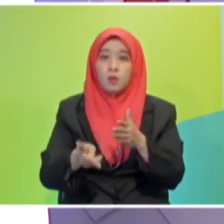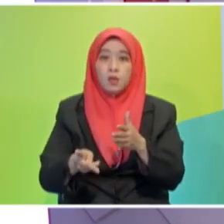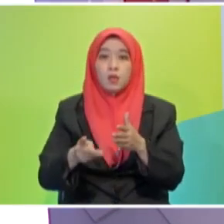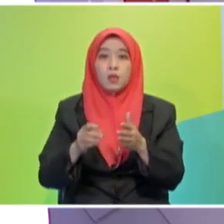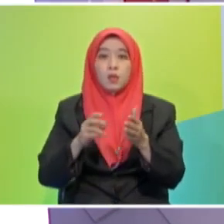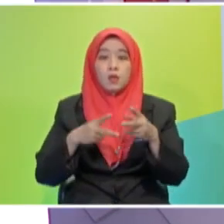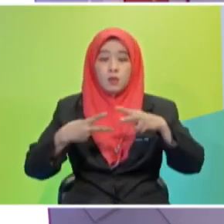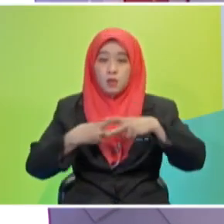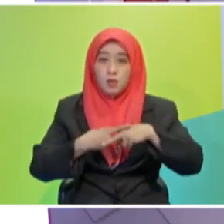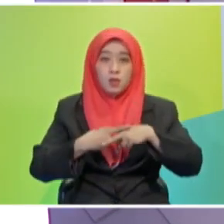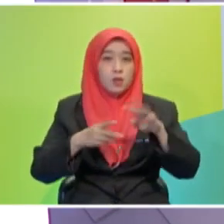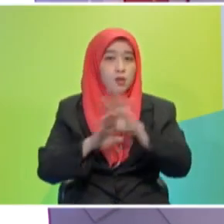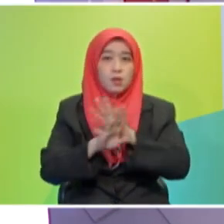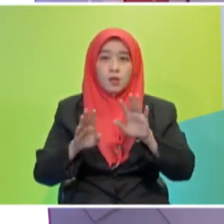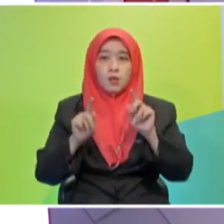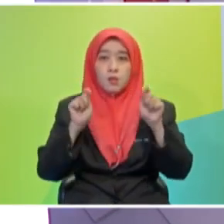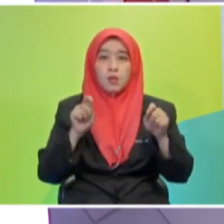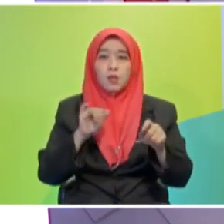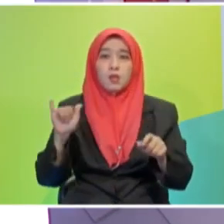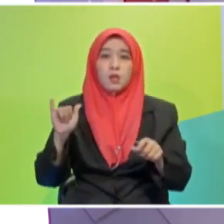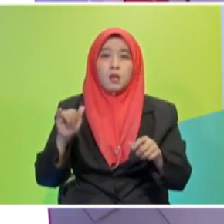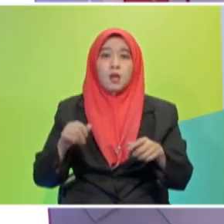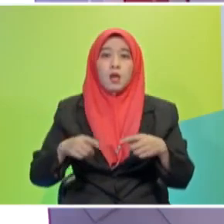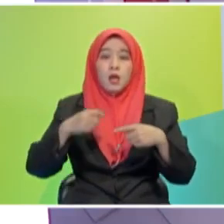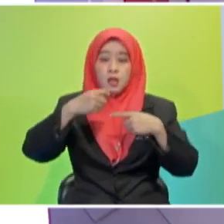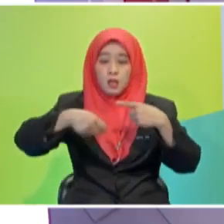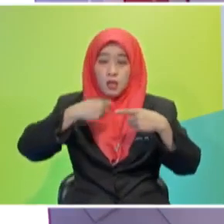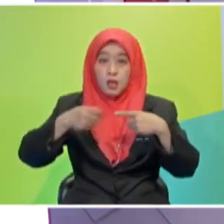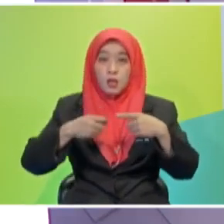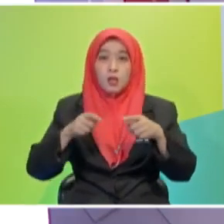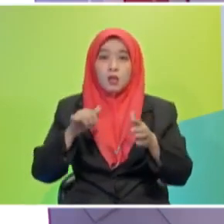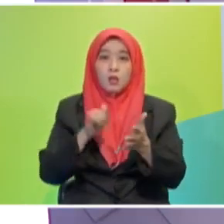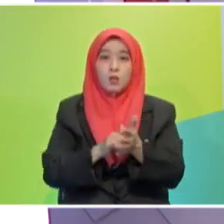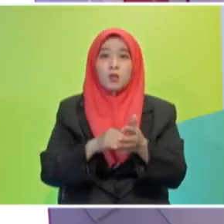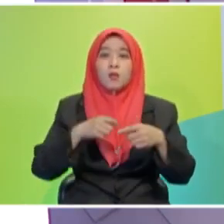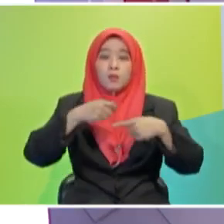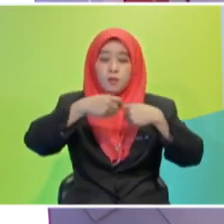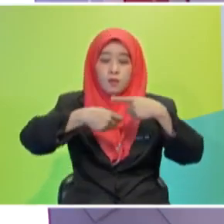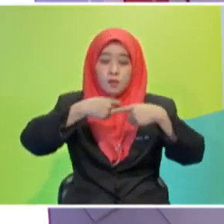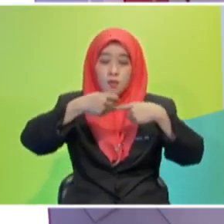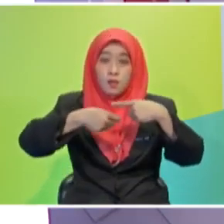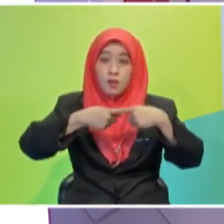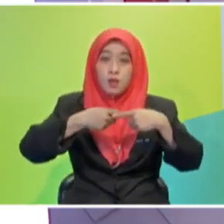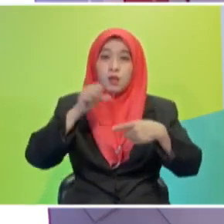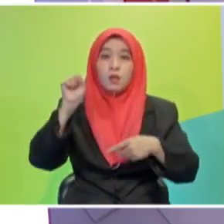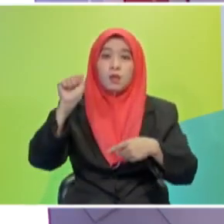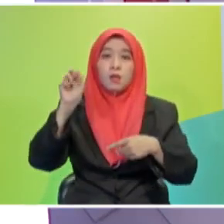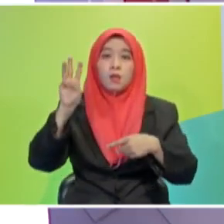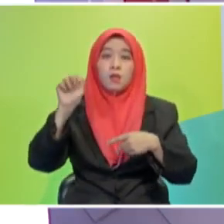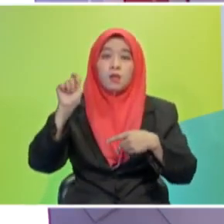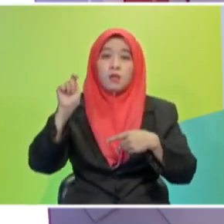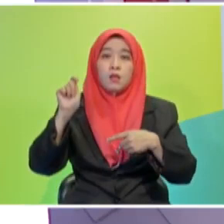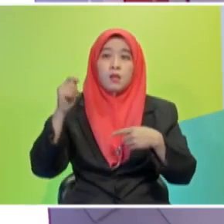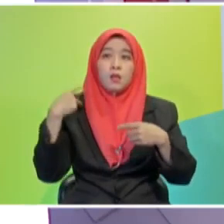mekanikal tak semestinya takal dan tali sawat. Kita ada gear dan